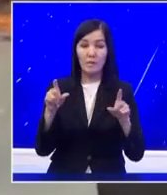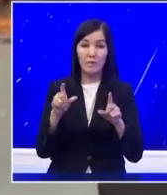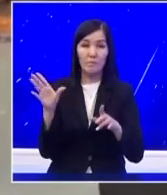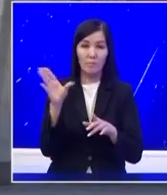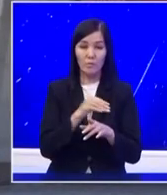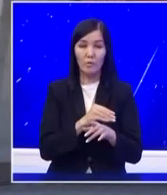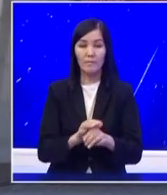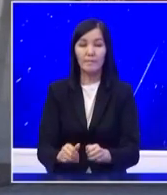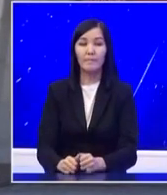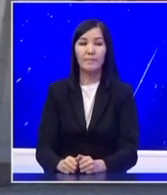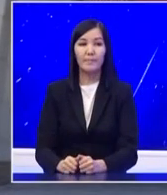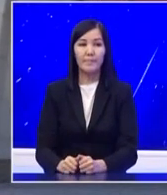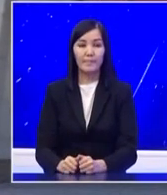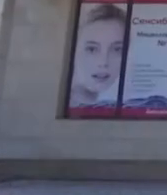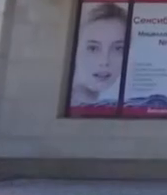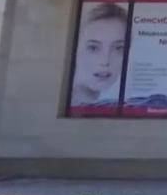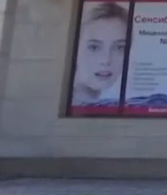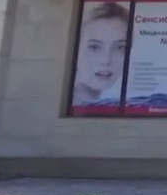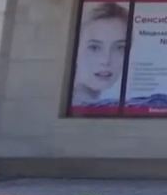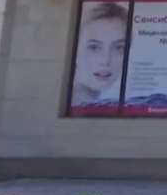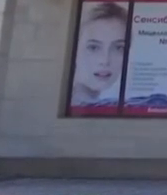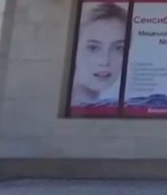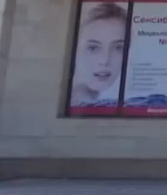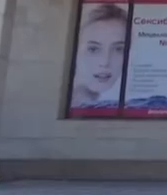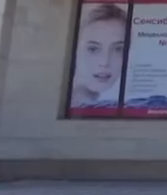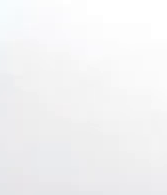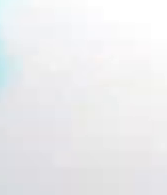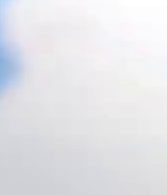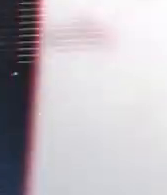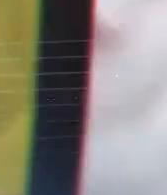момент. Евгения Присяжная, Абылай Кутыкбай, телеканал ЖТСУ.